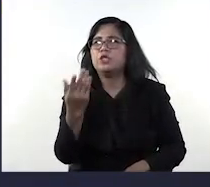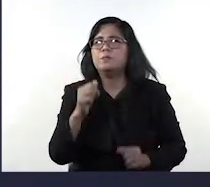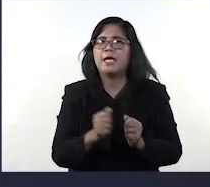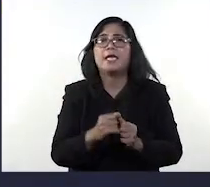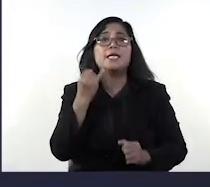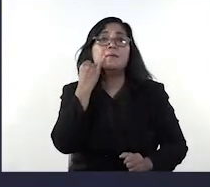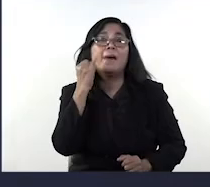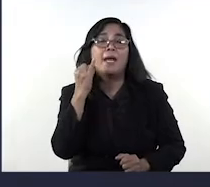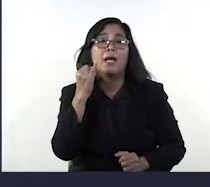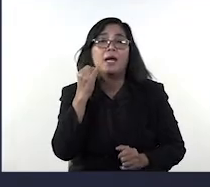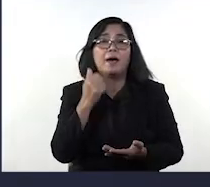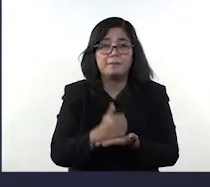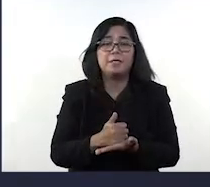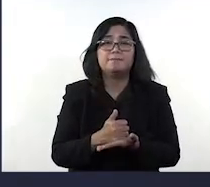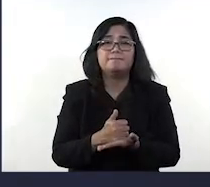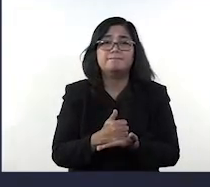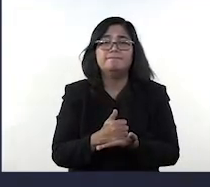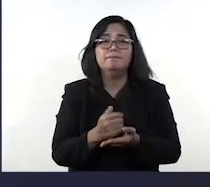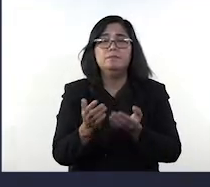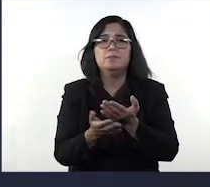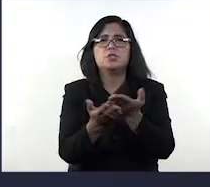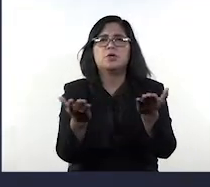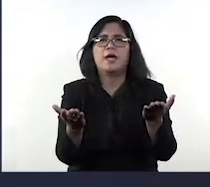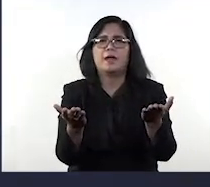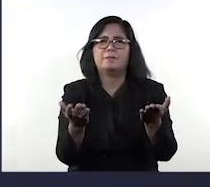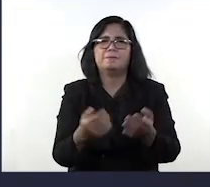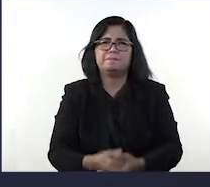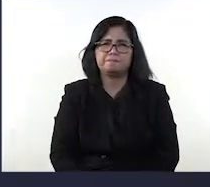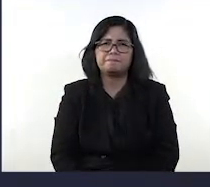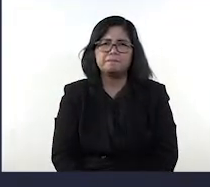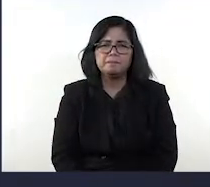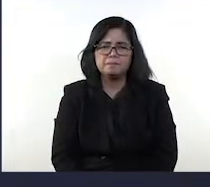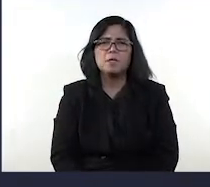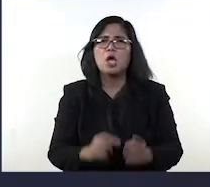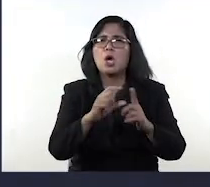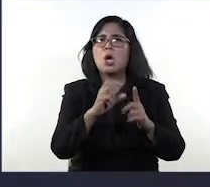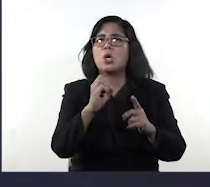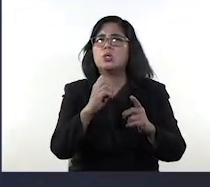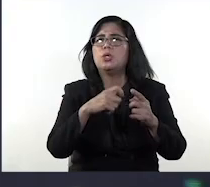I hope Hai saya percaya dokter ini cepat loh